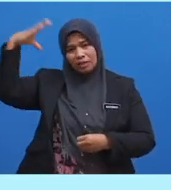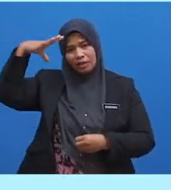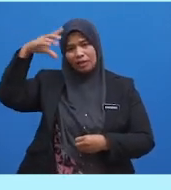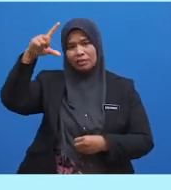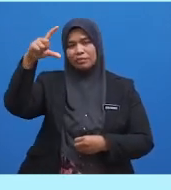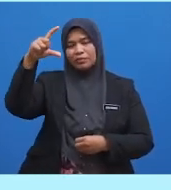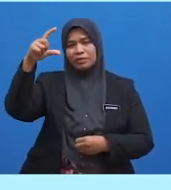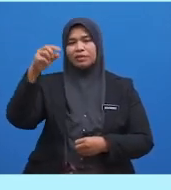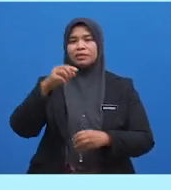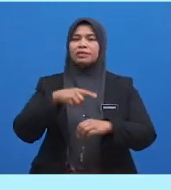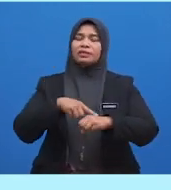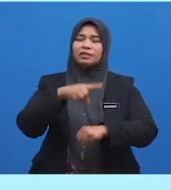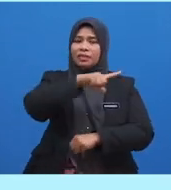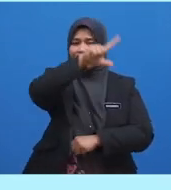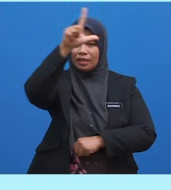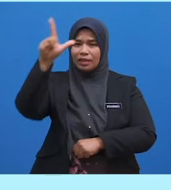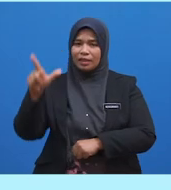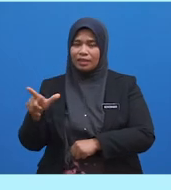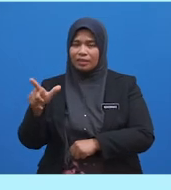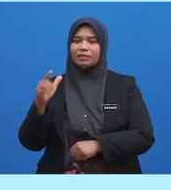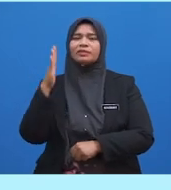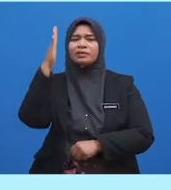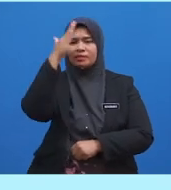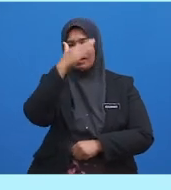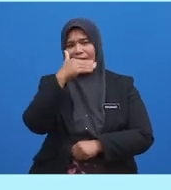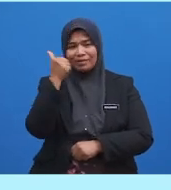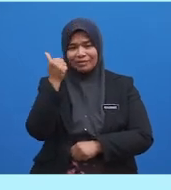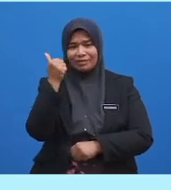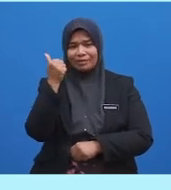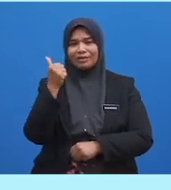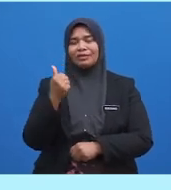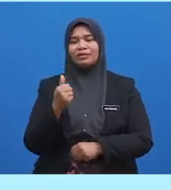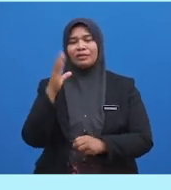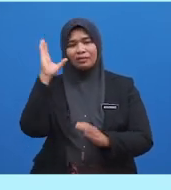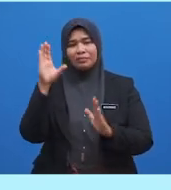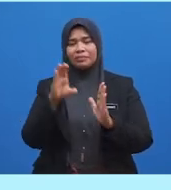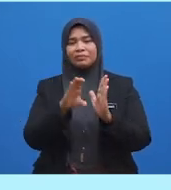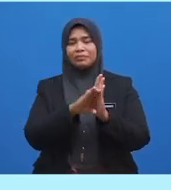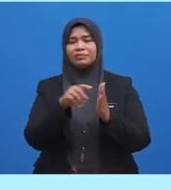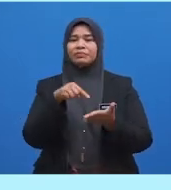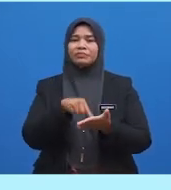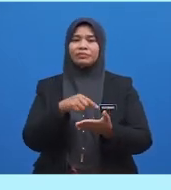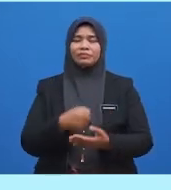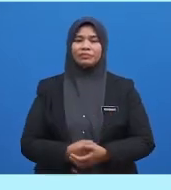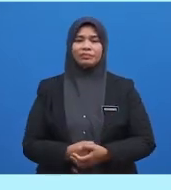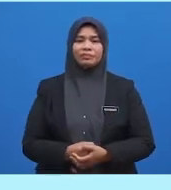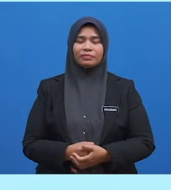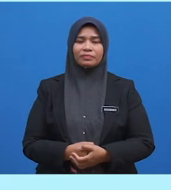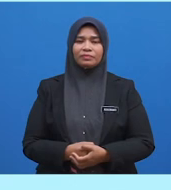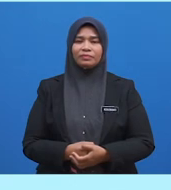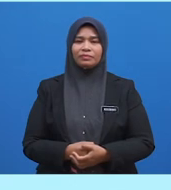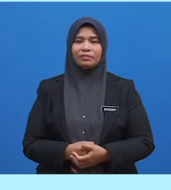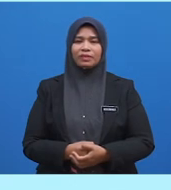langit wah cantiknya Pemandangan dalam Kampar ini